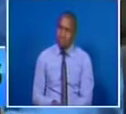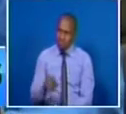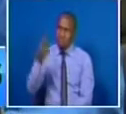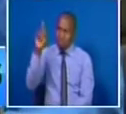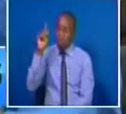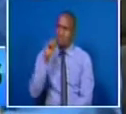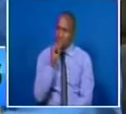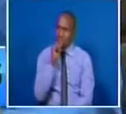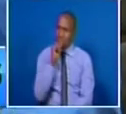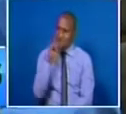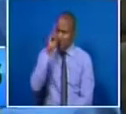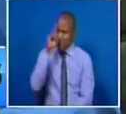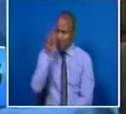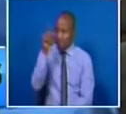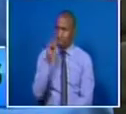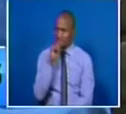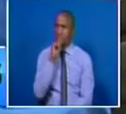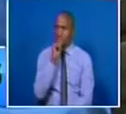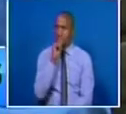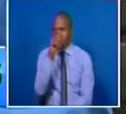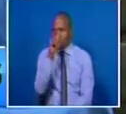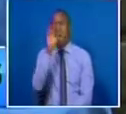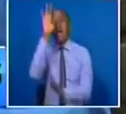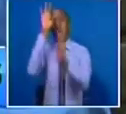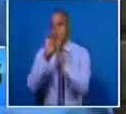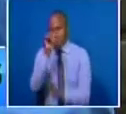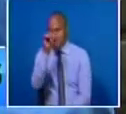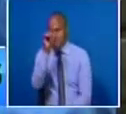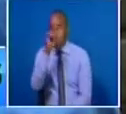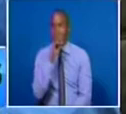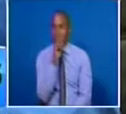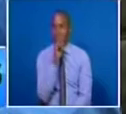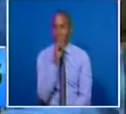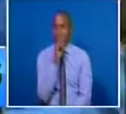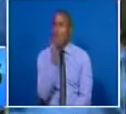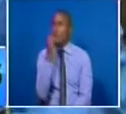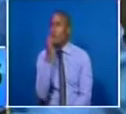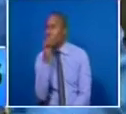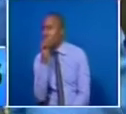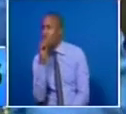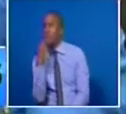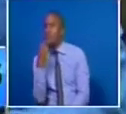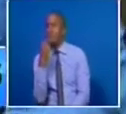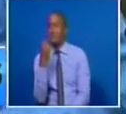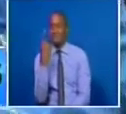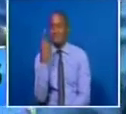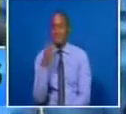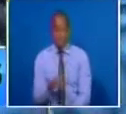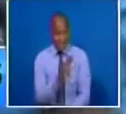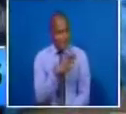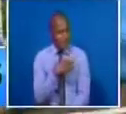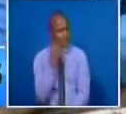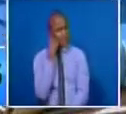ni zipi na waweze kujua watu ambao watawapigia kura tarehe 8 wako na sera gani na ni watu wa aina gani. Na watu wengi wanajiuliza